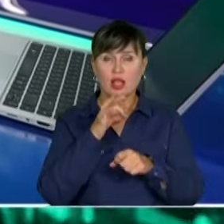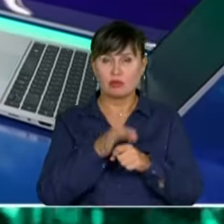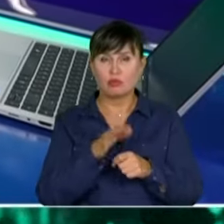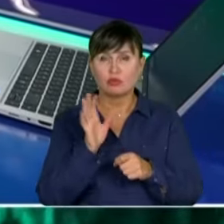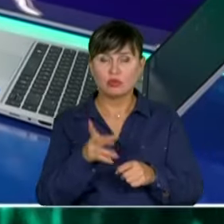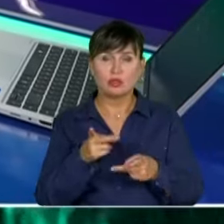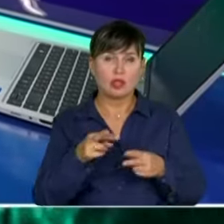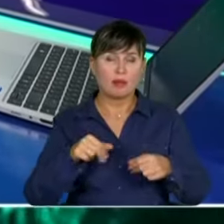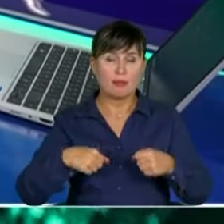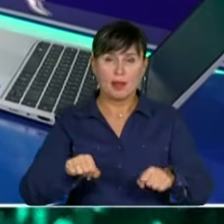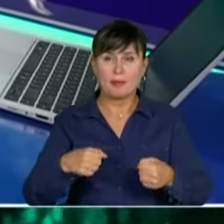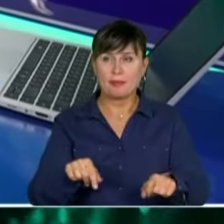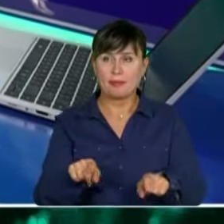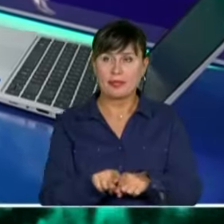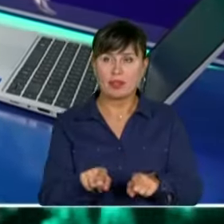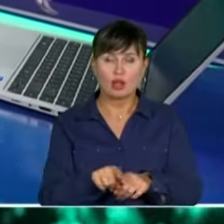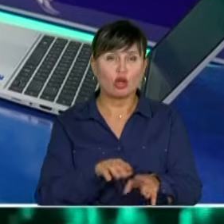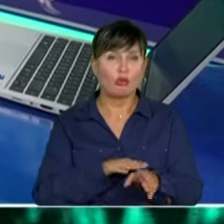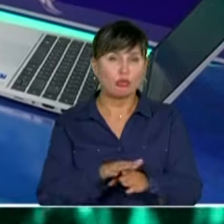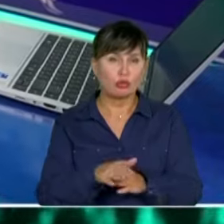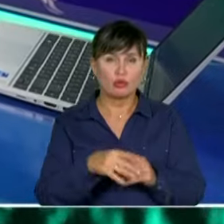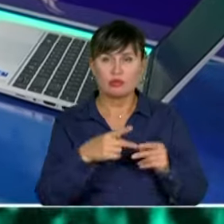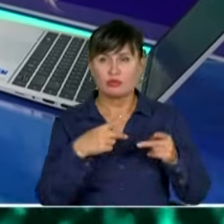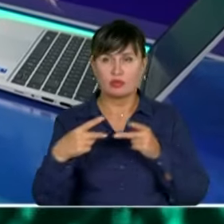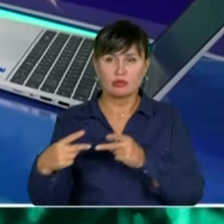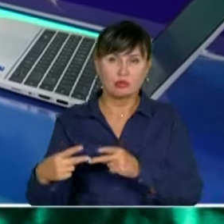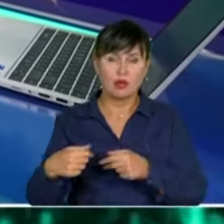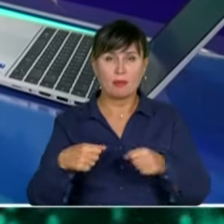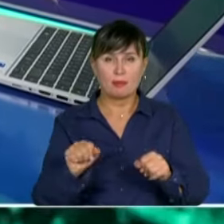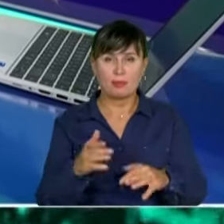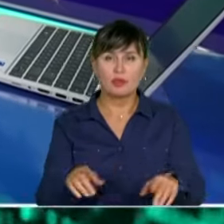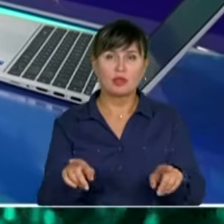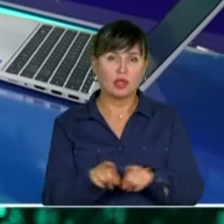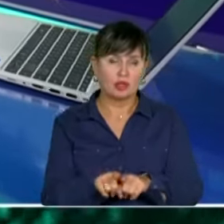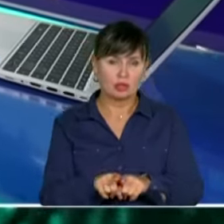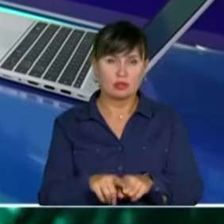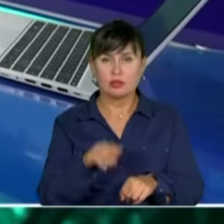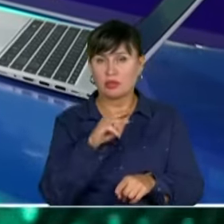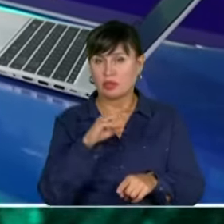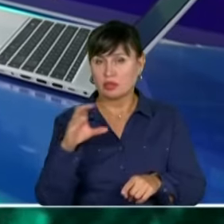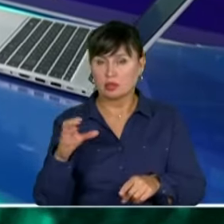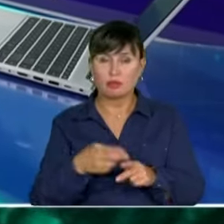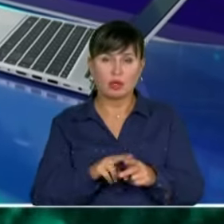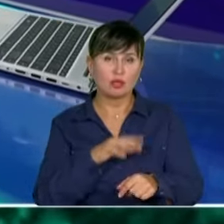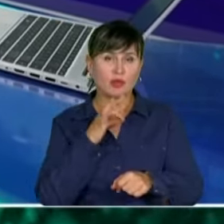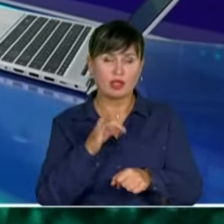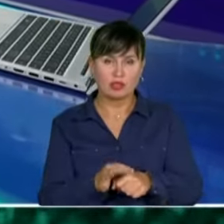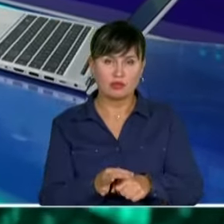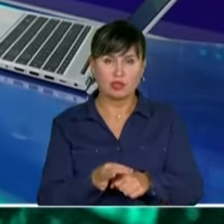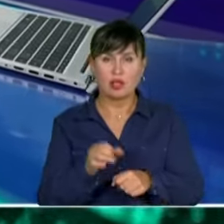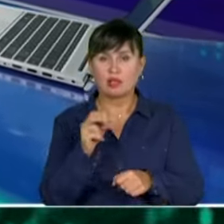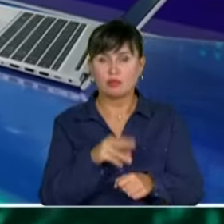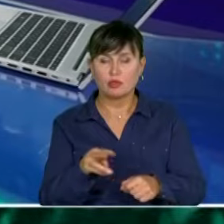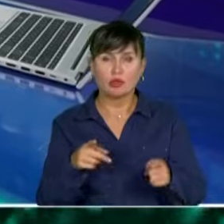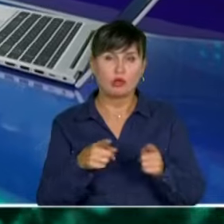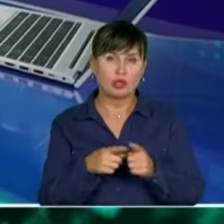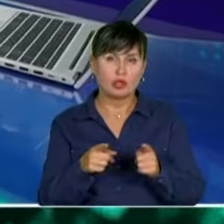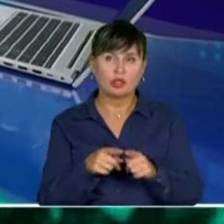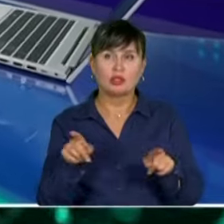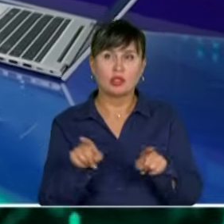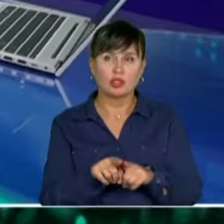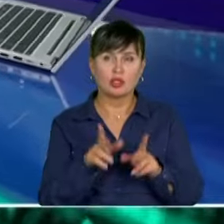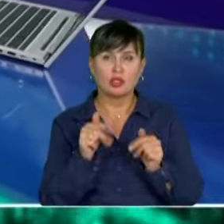для мопедов. Их полностью приравнивают. Мопед будет таким же транспортным средством, поэтому ответственность административная и уголовная такая